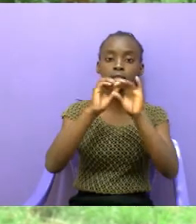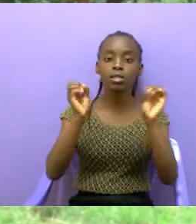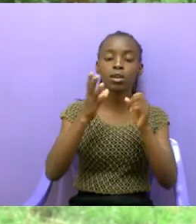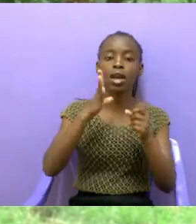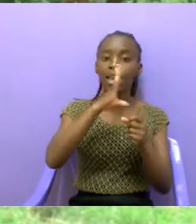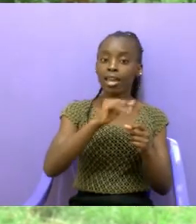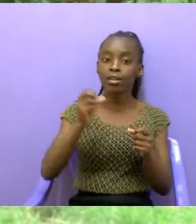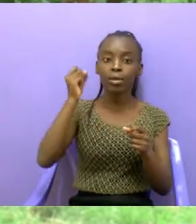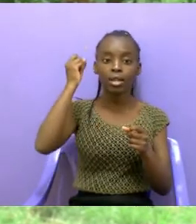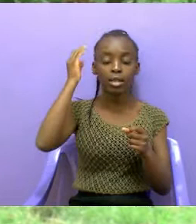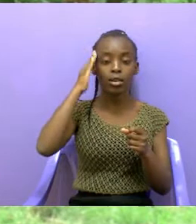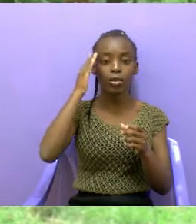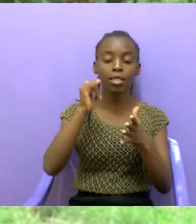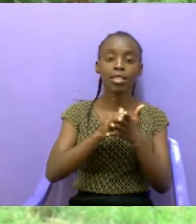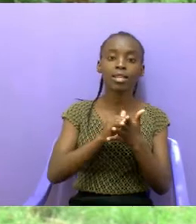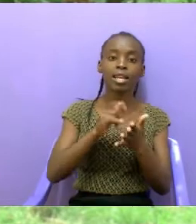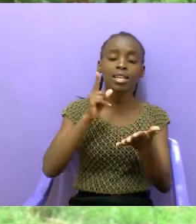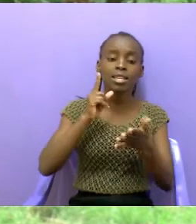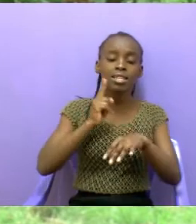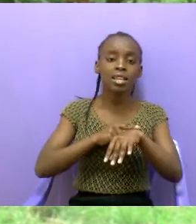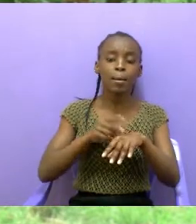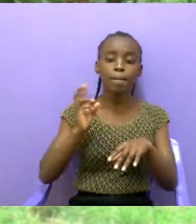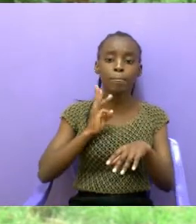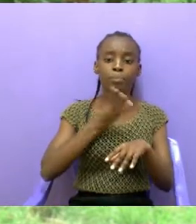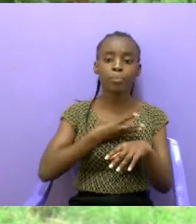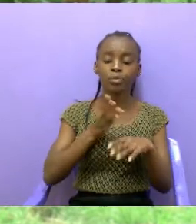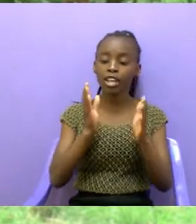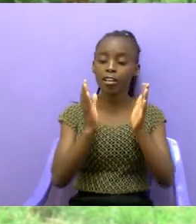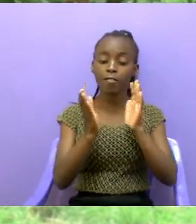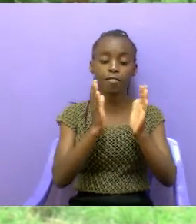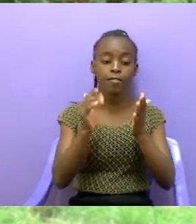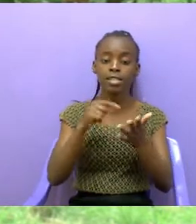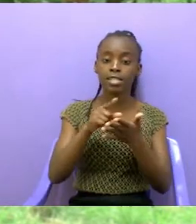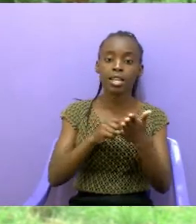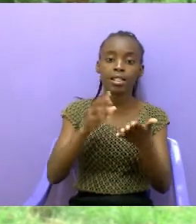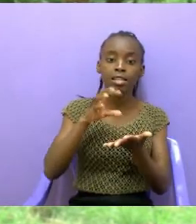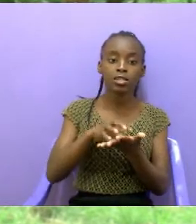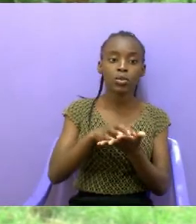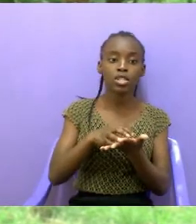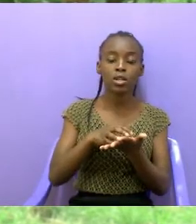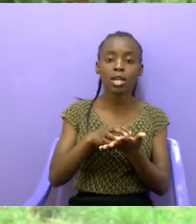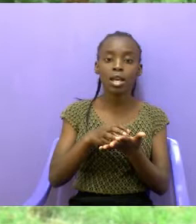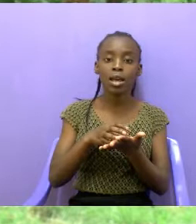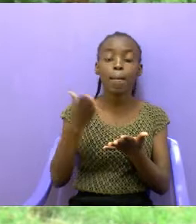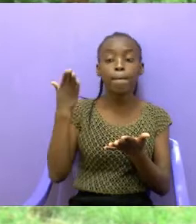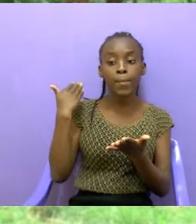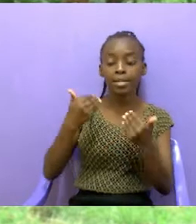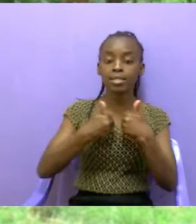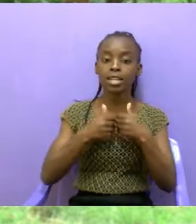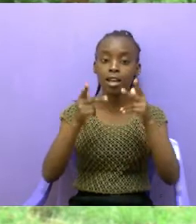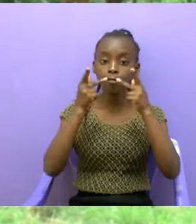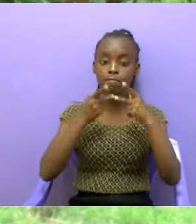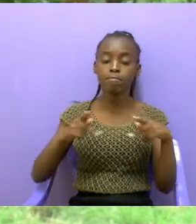Mungu hajatusahau, hata tujapopita katika hali hii, walipata amani. Na maandiko yanasema kwamba walipata